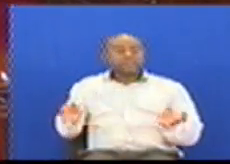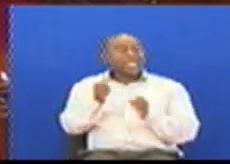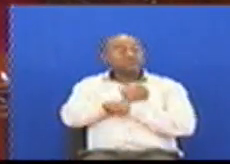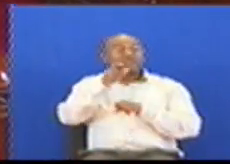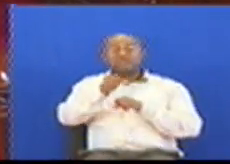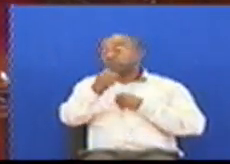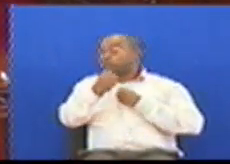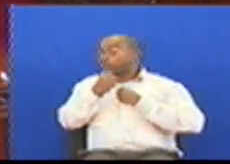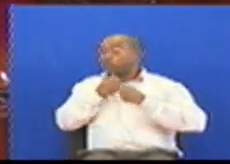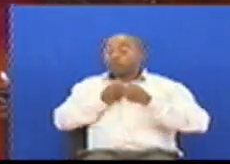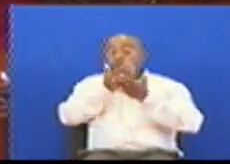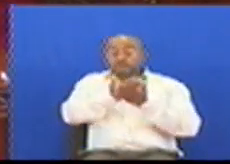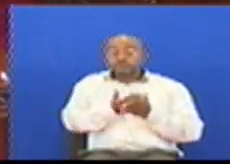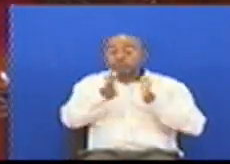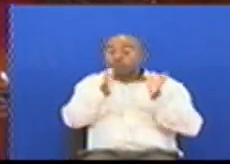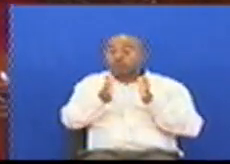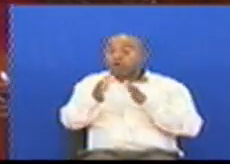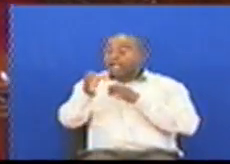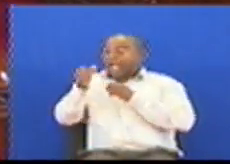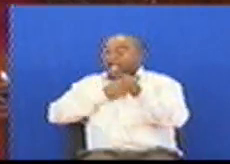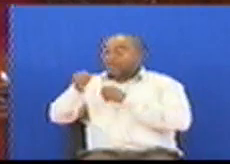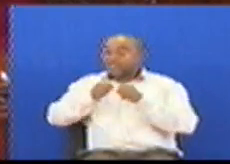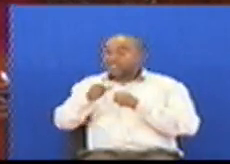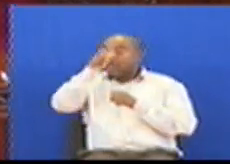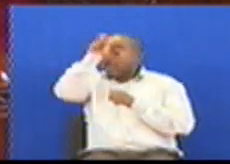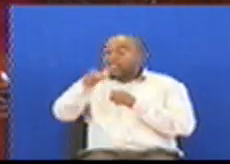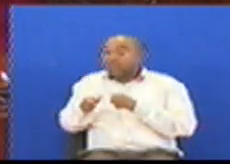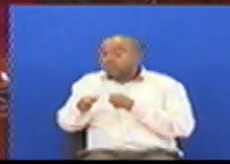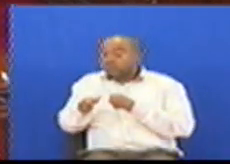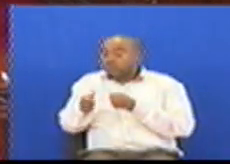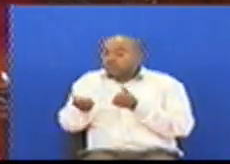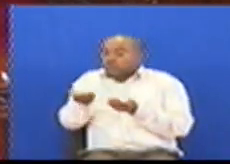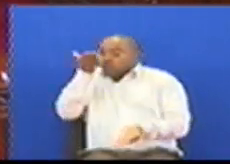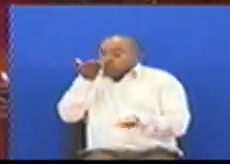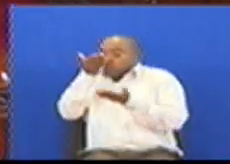heavyweight akapigana ngumi ulingoni na mtu wa lightweight.